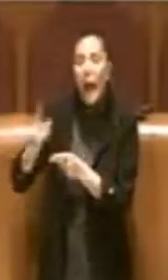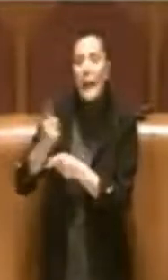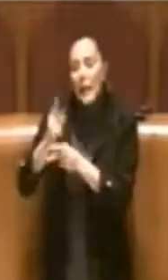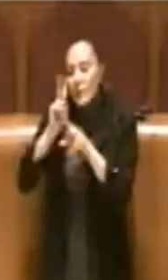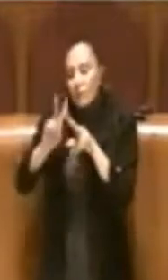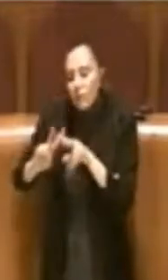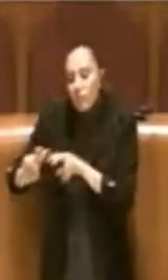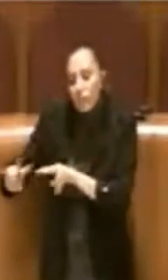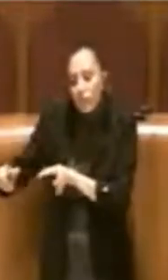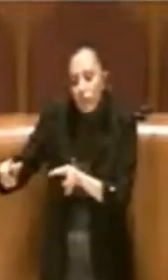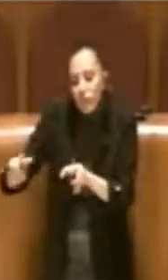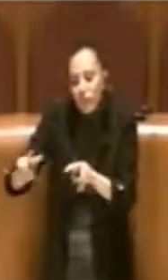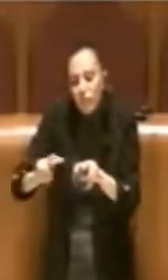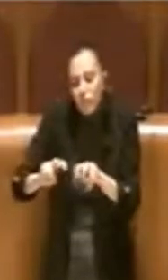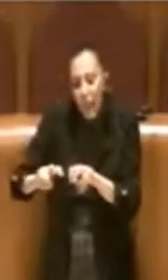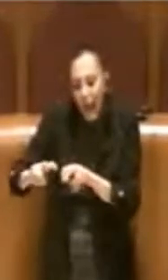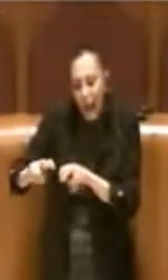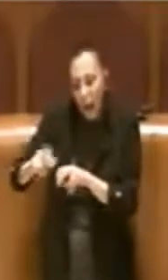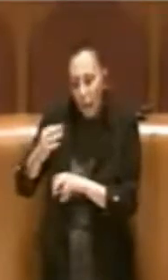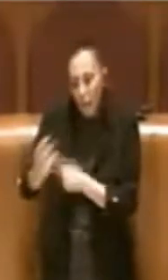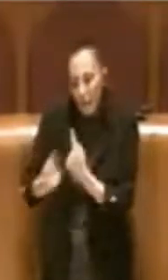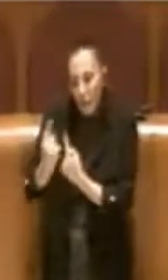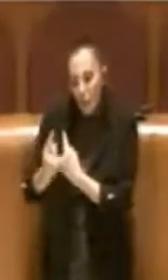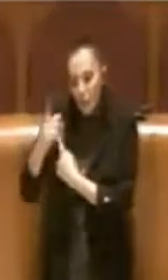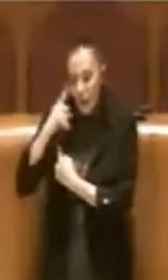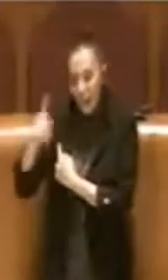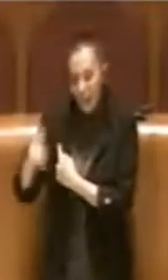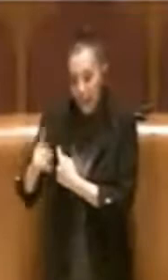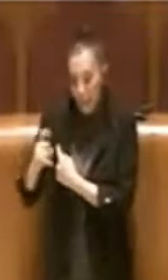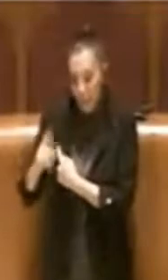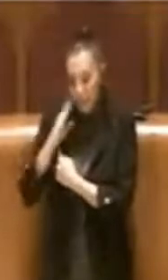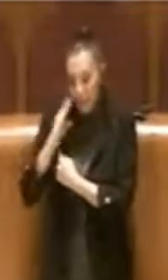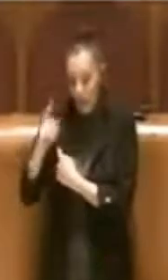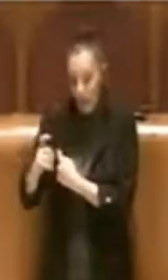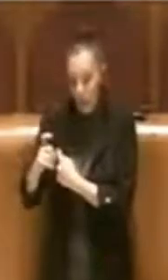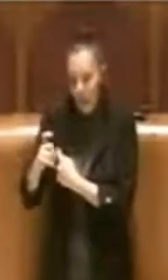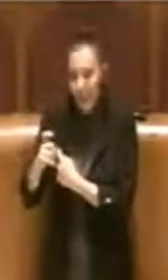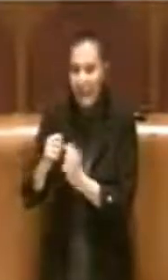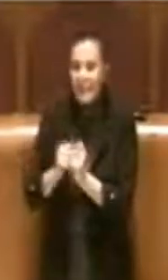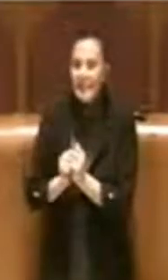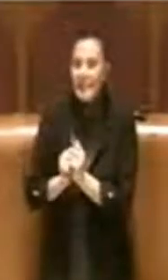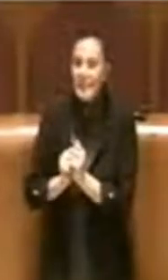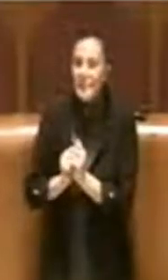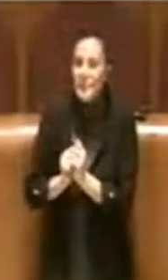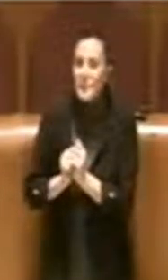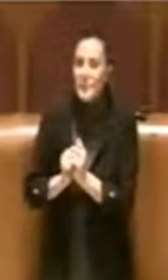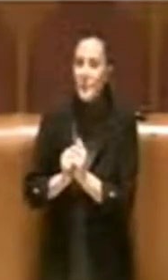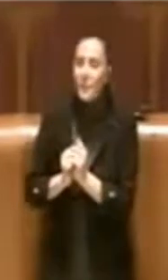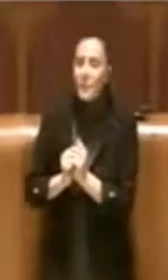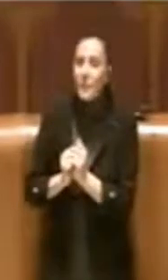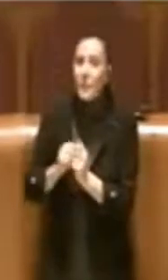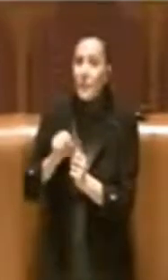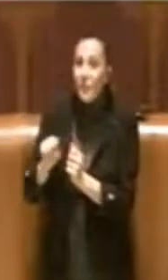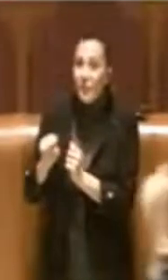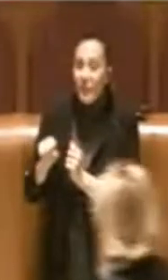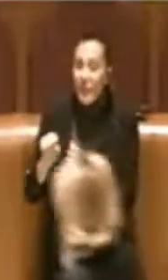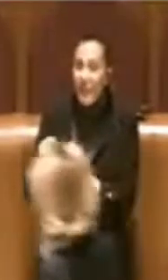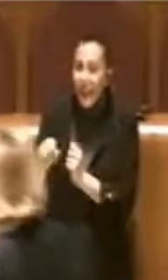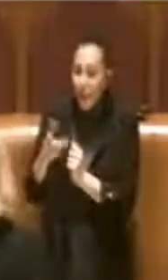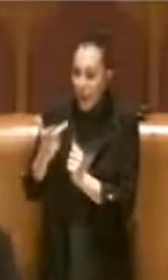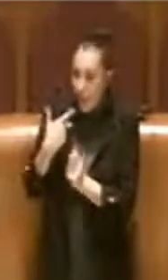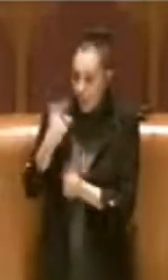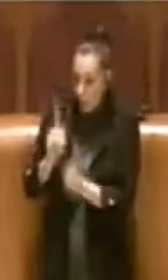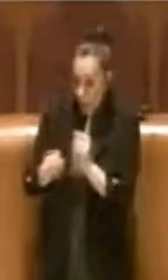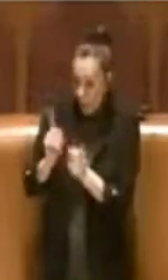ricognizione appunto della massa debitoria e creditoria e in quel momento, e quindi su questo libero diciamo le forze